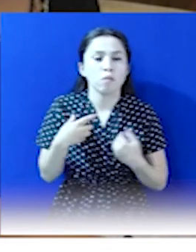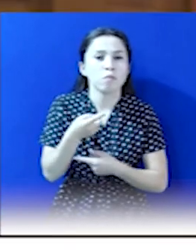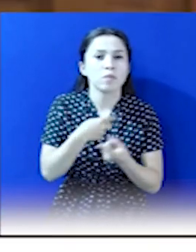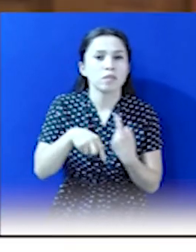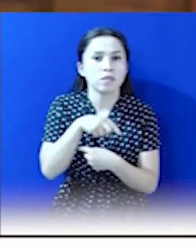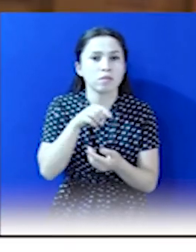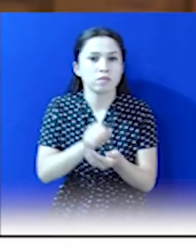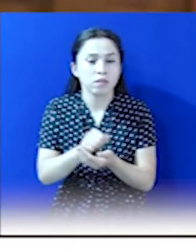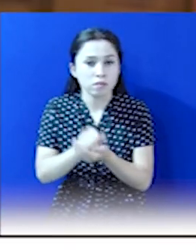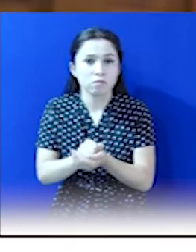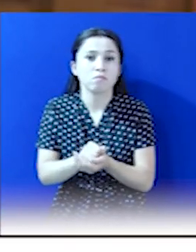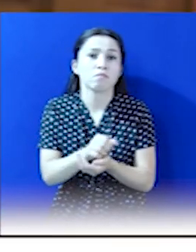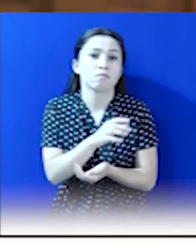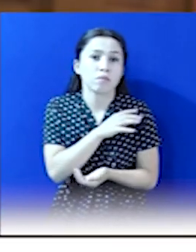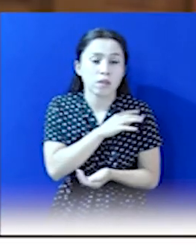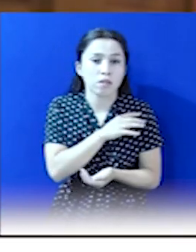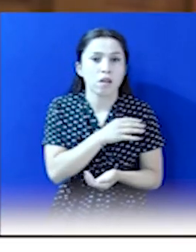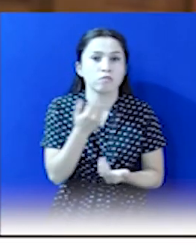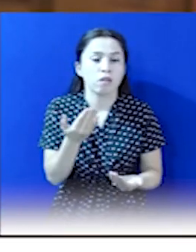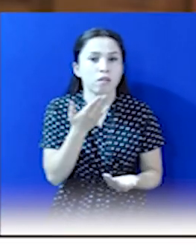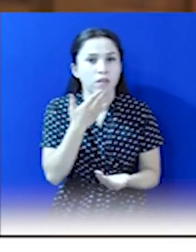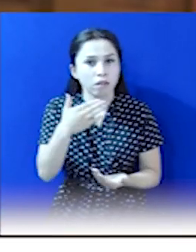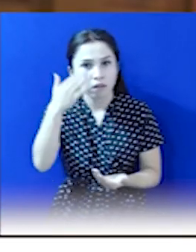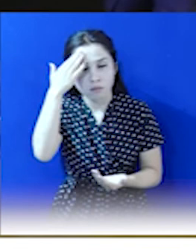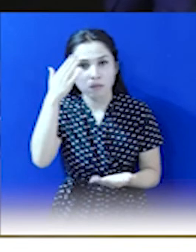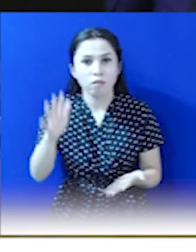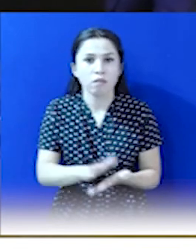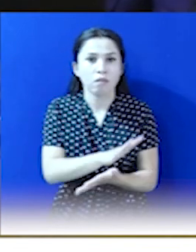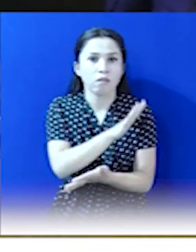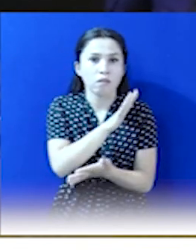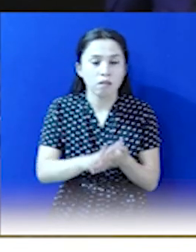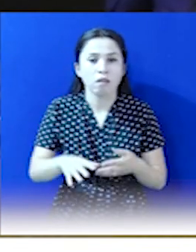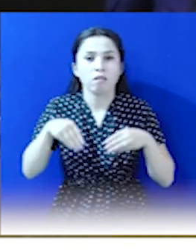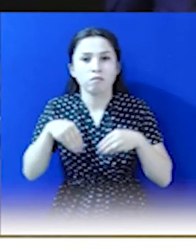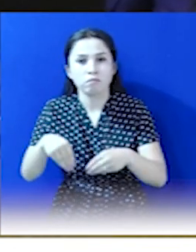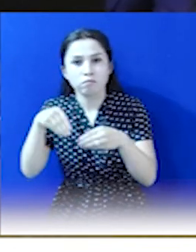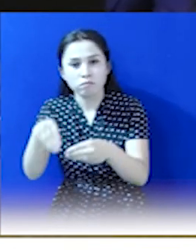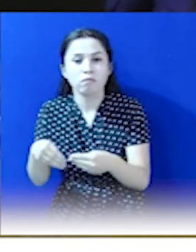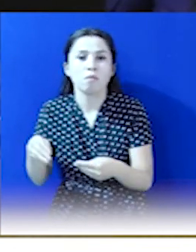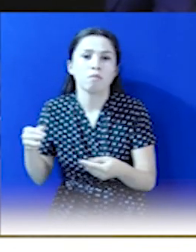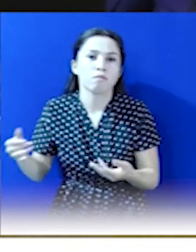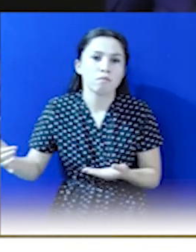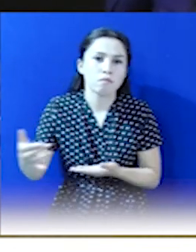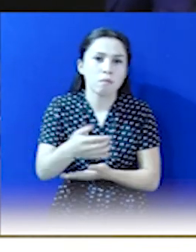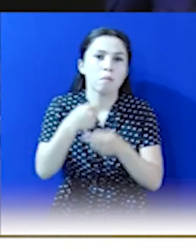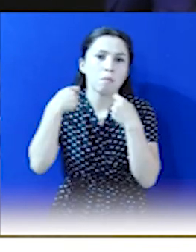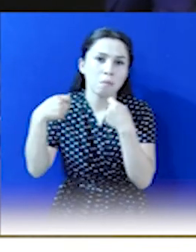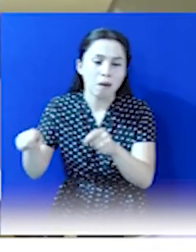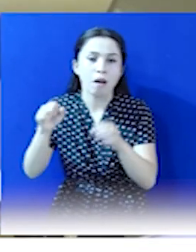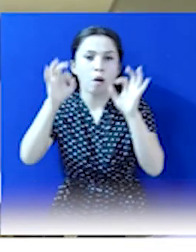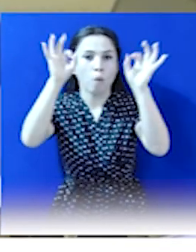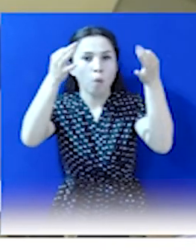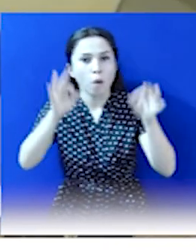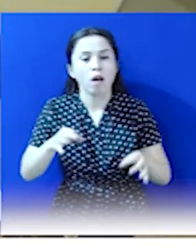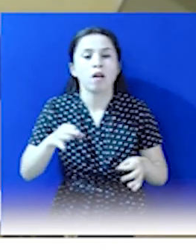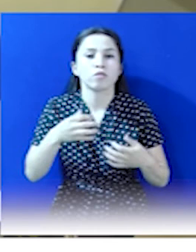Жиын соңында аймақ басшысы өтініш берушілердің барлық мәселелері жан-жақты сарапталып, нақты шешімдер қабылданатындығына сендірді.